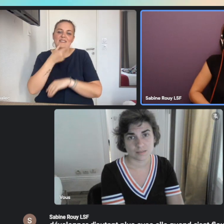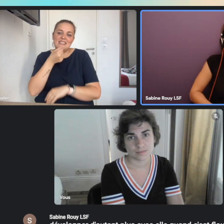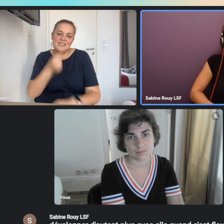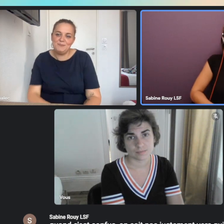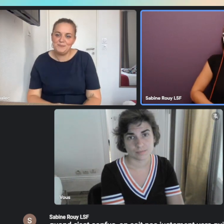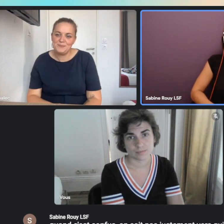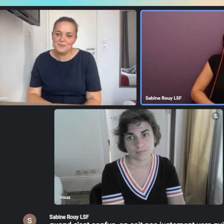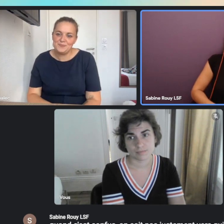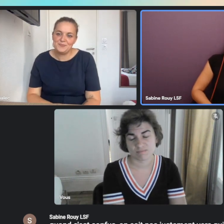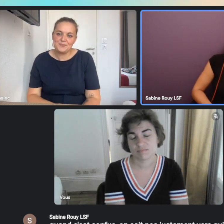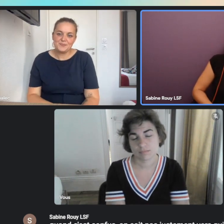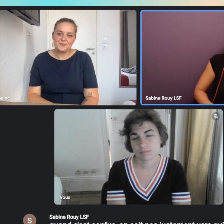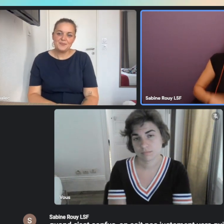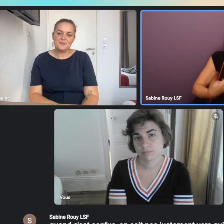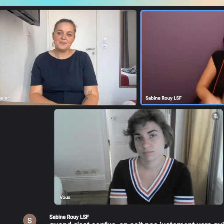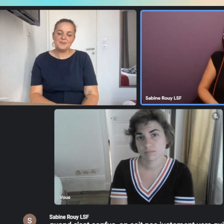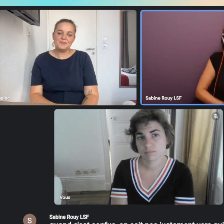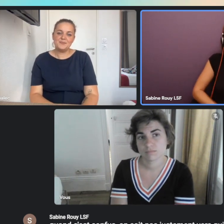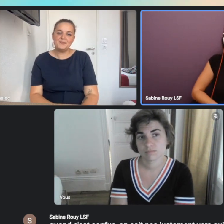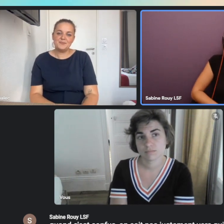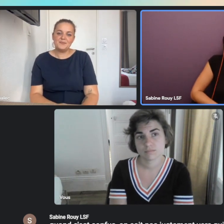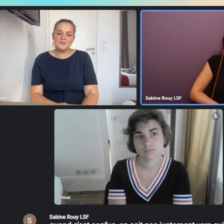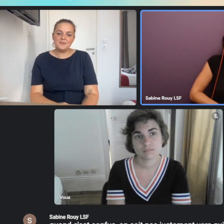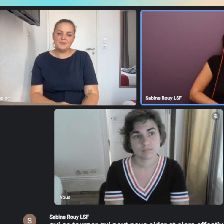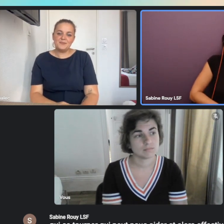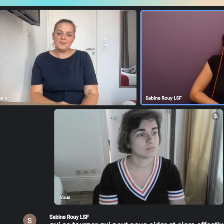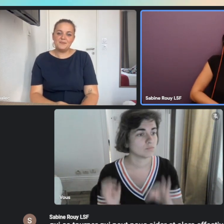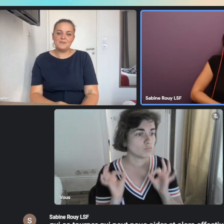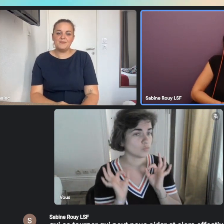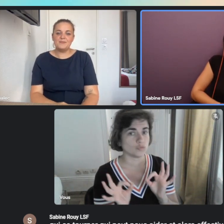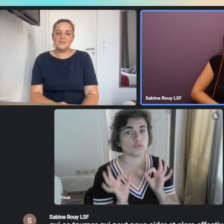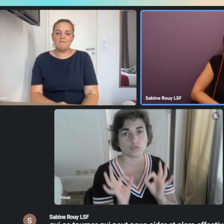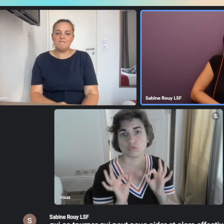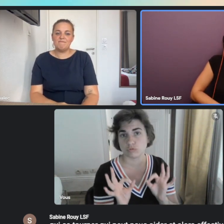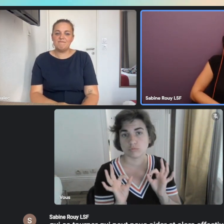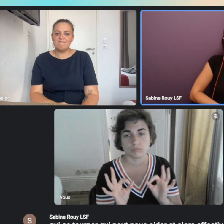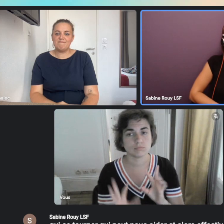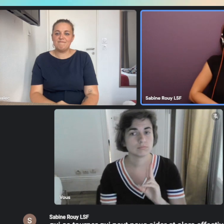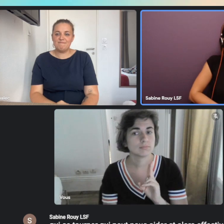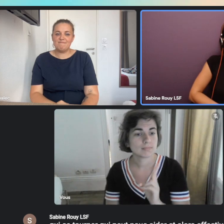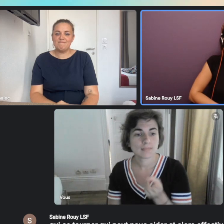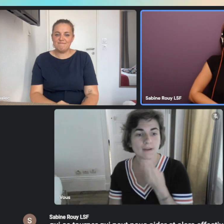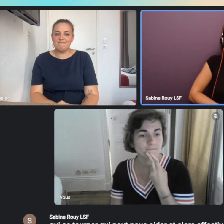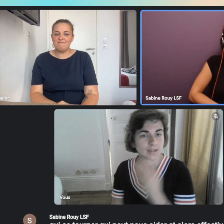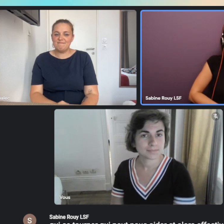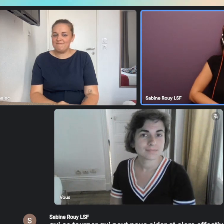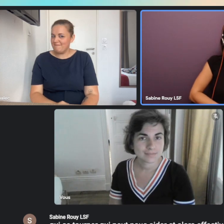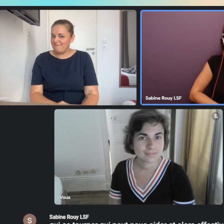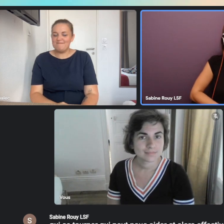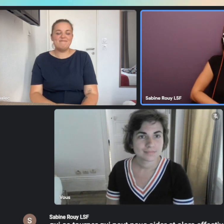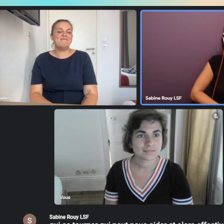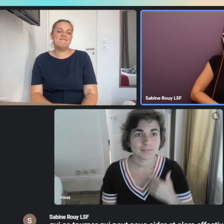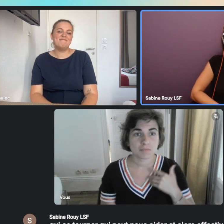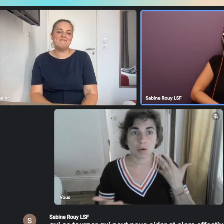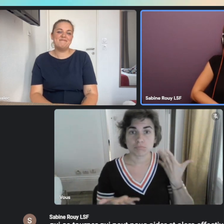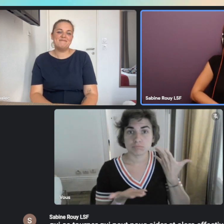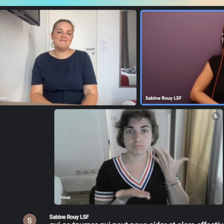chacun et une fois on a réussi à s'ouvrir, c'est plus facile par la suite. Tout à fait, effectivement.